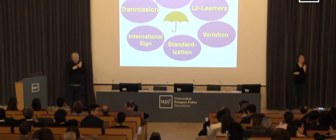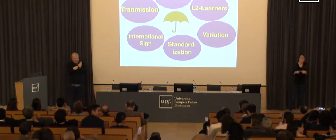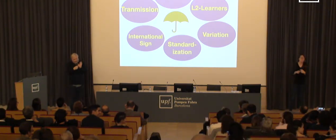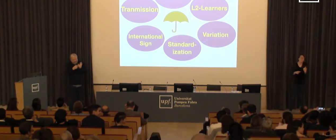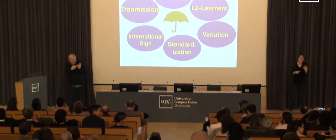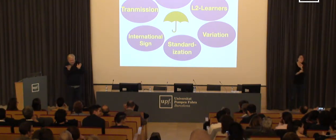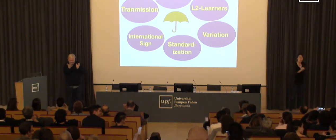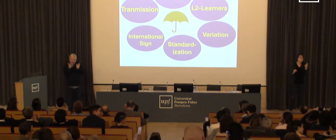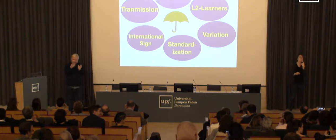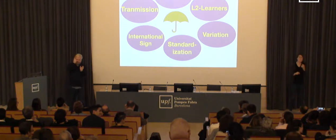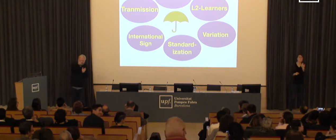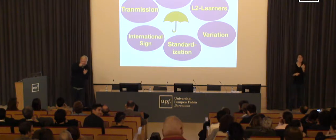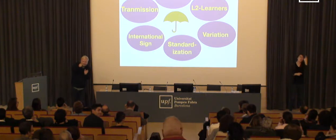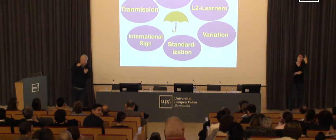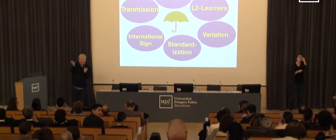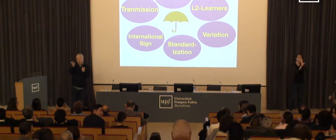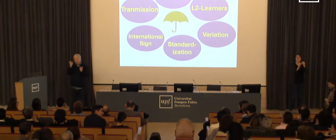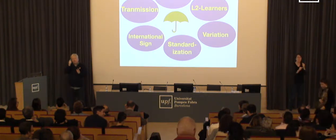la millor manera